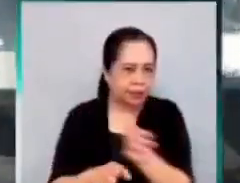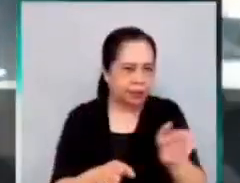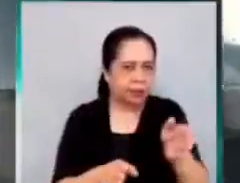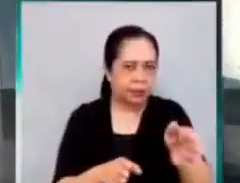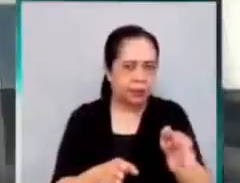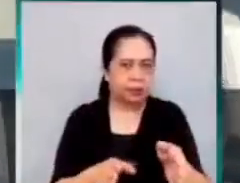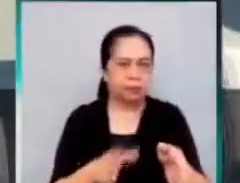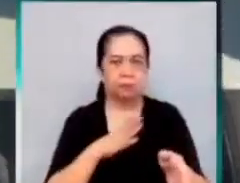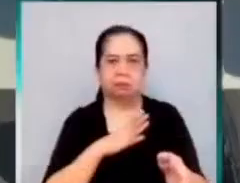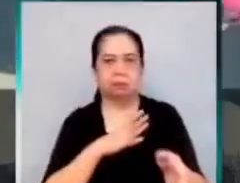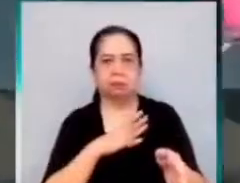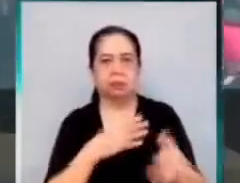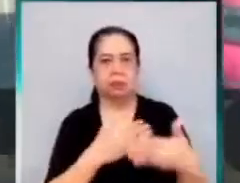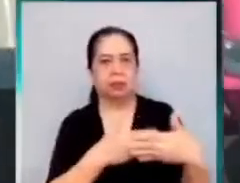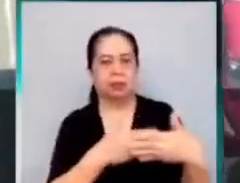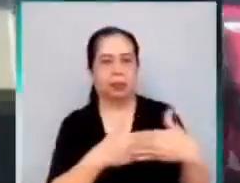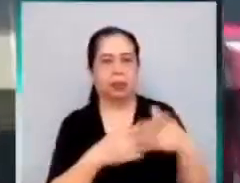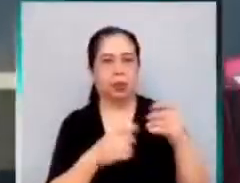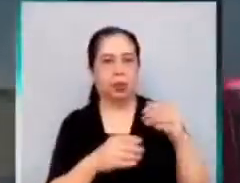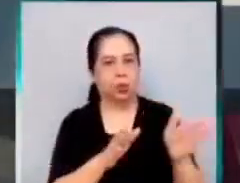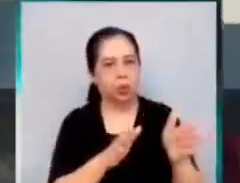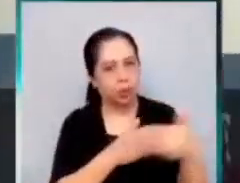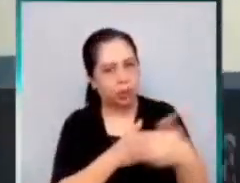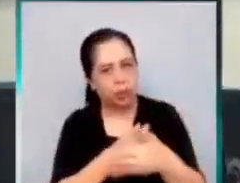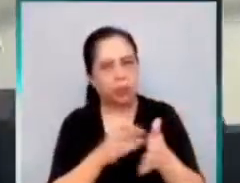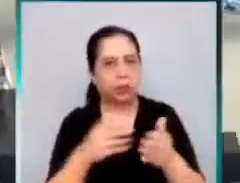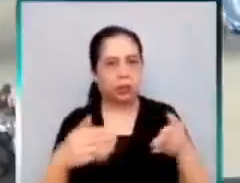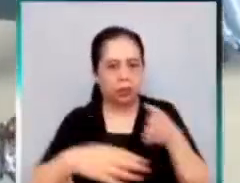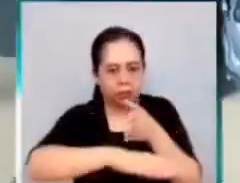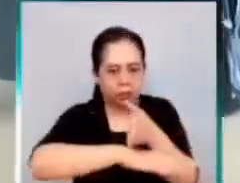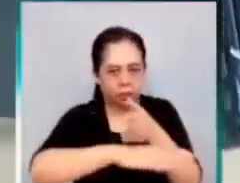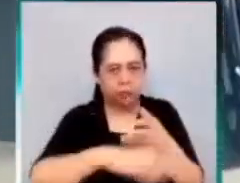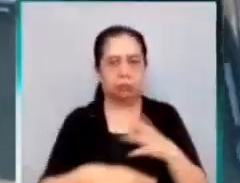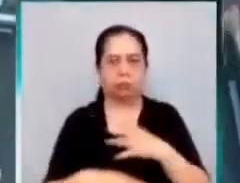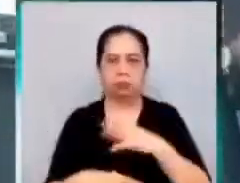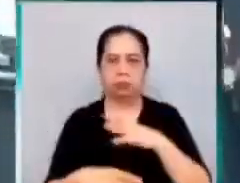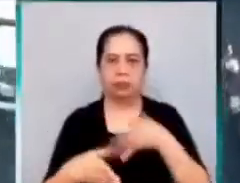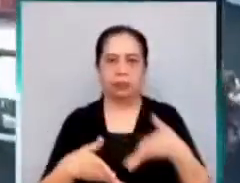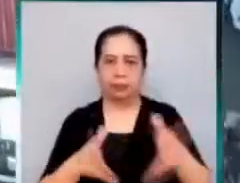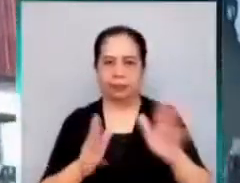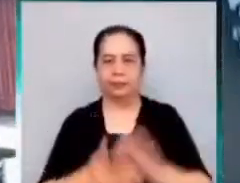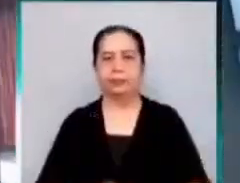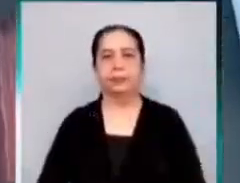establishmento o liliko sa mga intersection. Chino Gaston, GMA News.